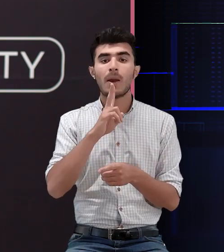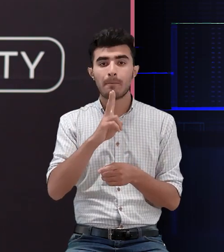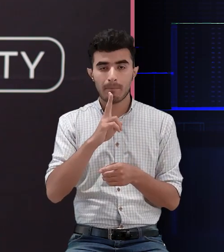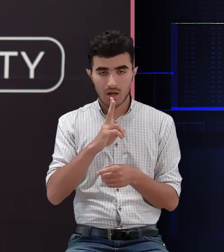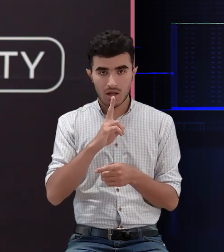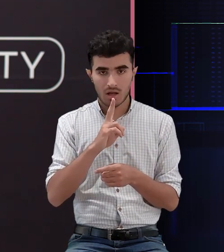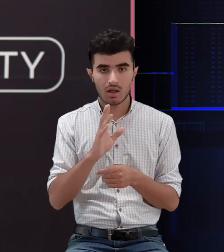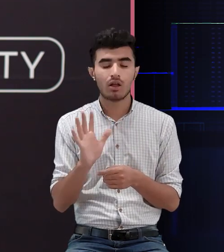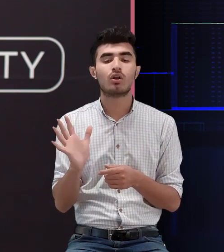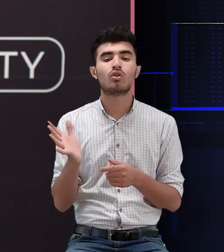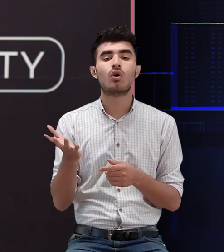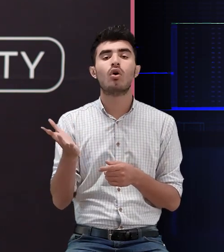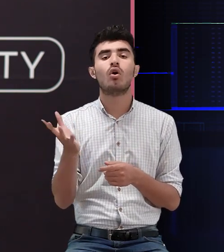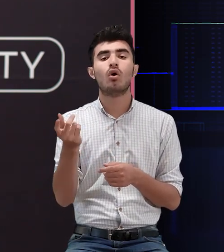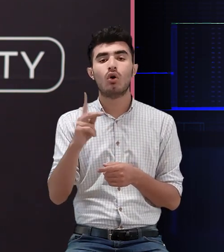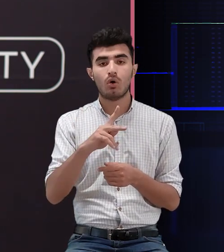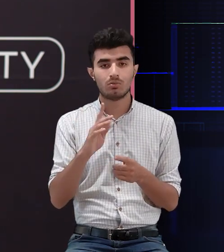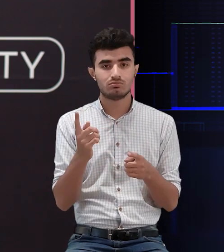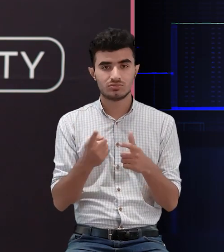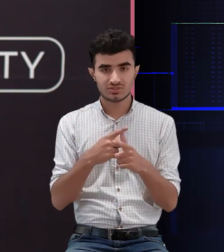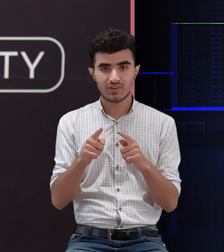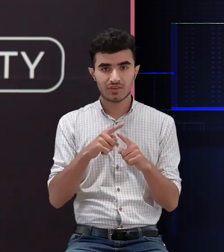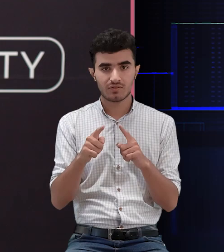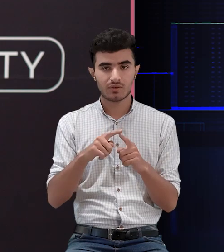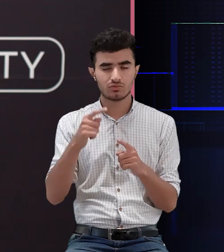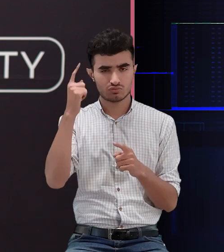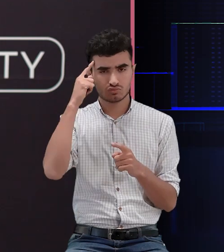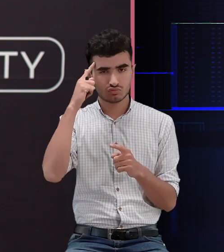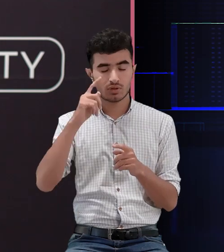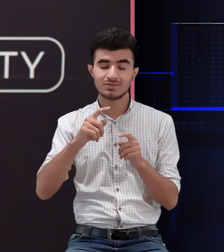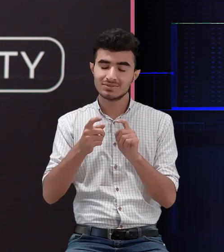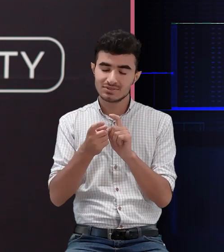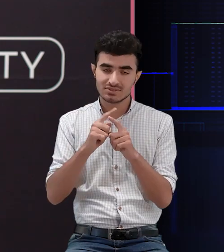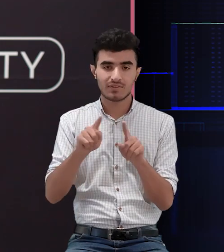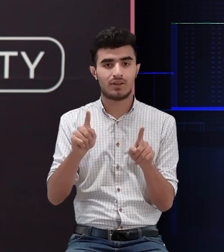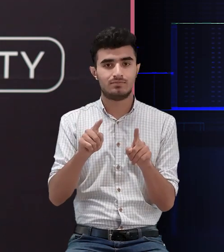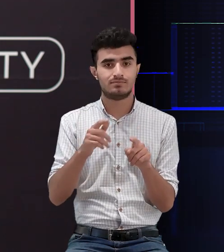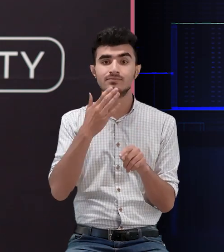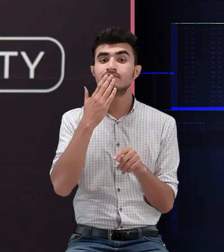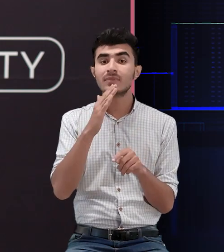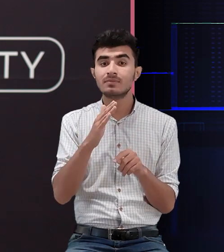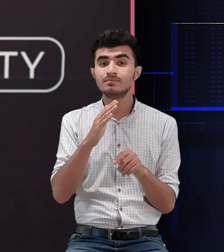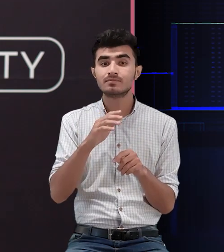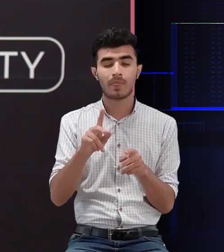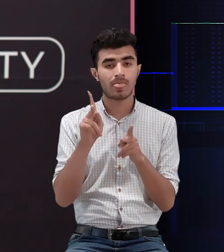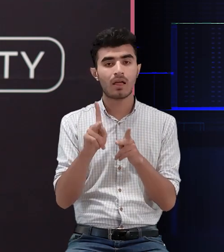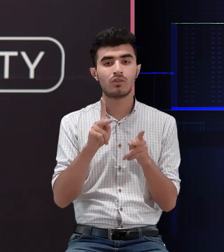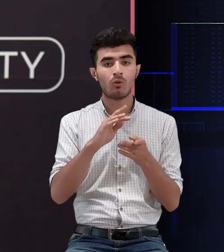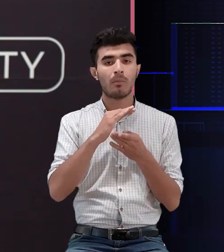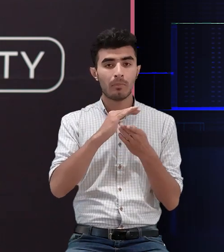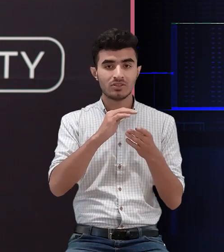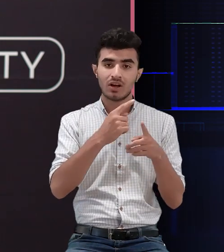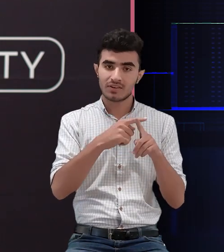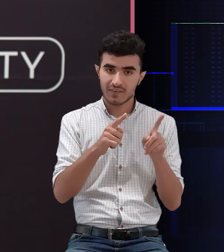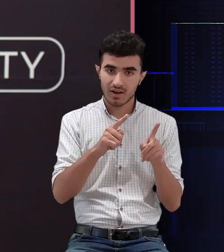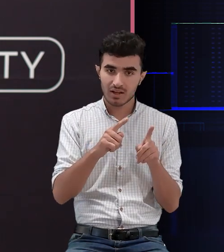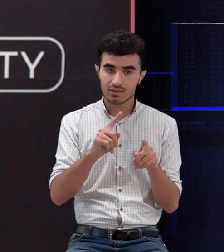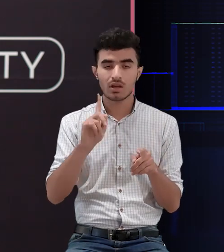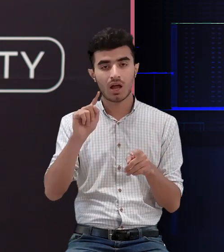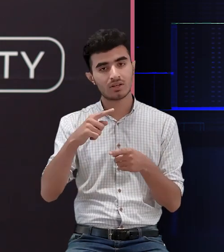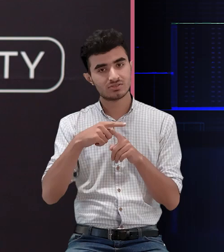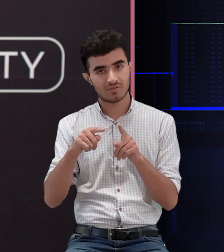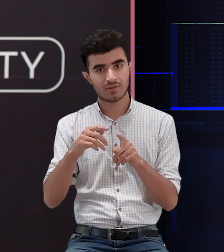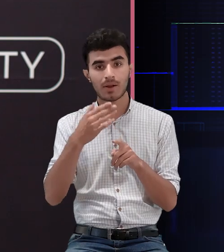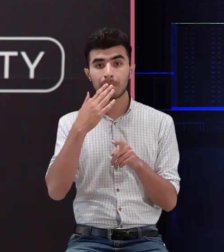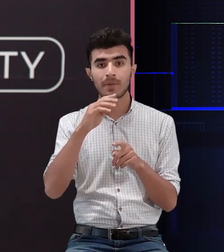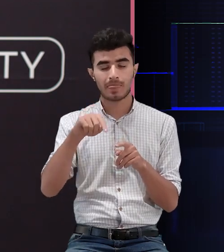بھی بات کرنا اور اس سے کوئی بھی توقع رکھنے کا طریقہ ایک الگ ہوگا. ہم اگر ایک بچہ سیکھ جائے کہ کیسے نہانا ہے, اس